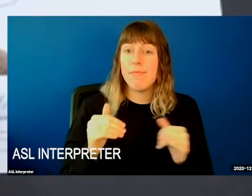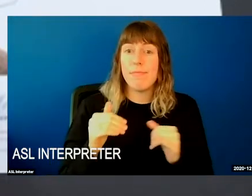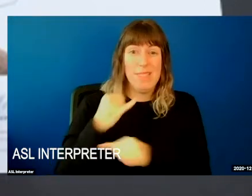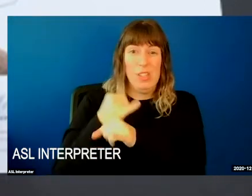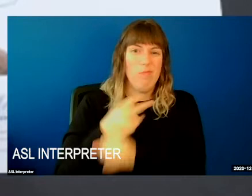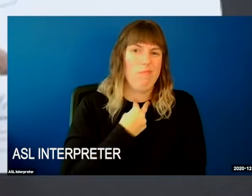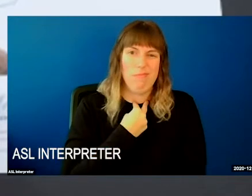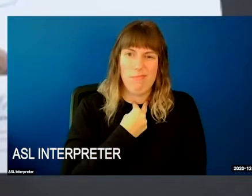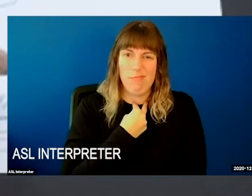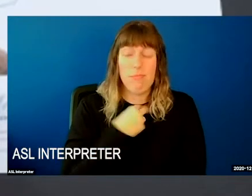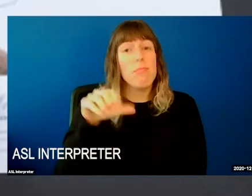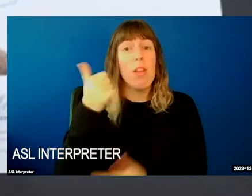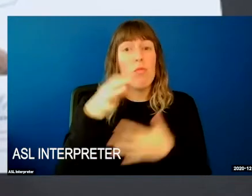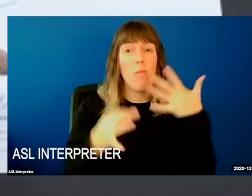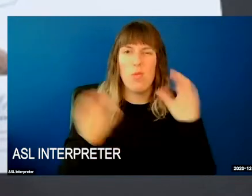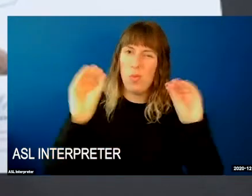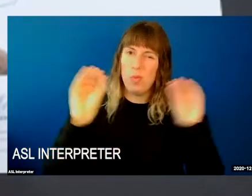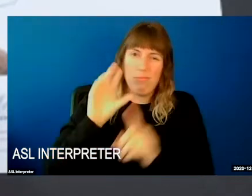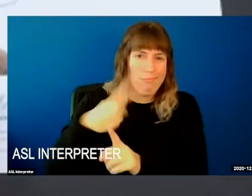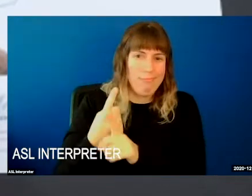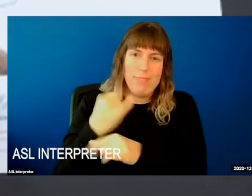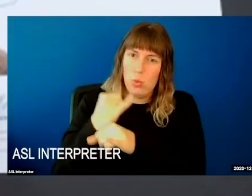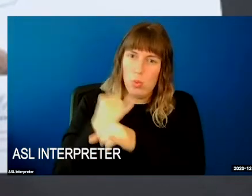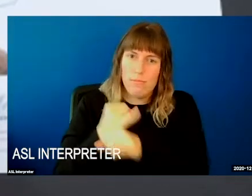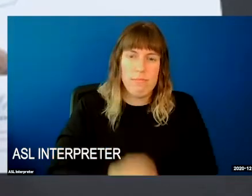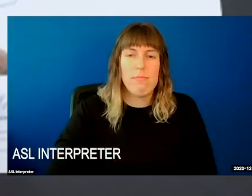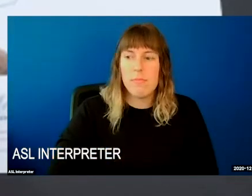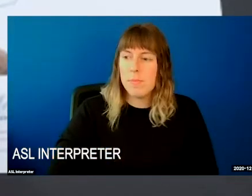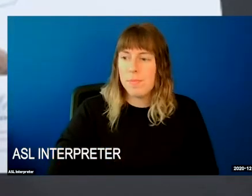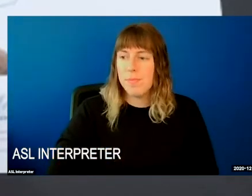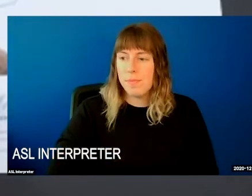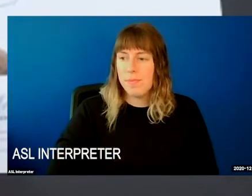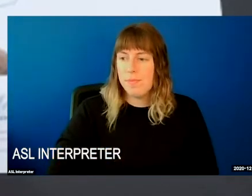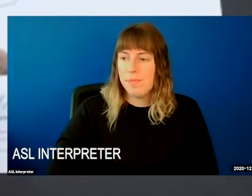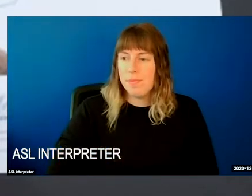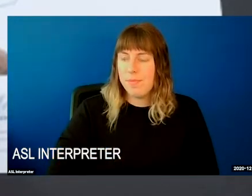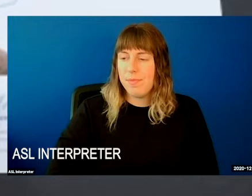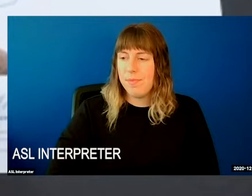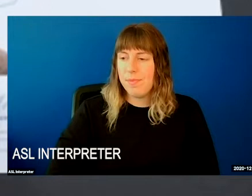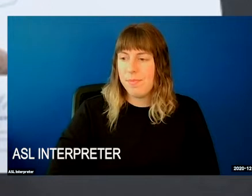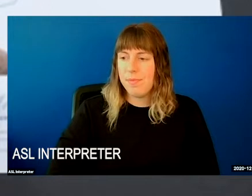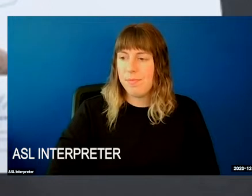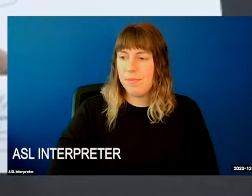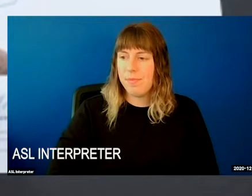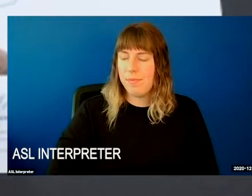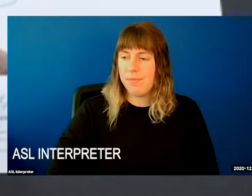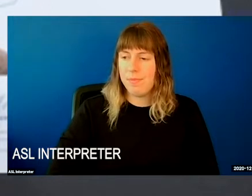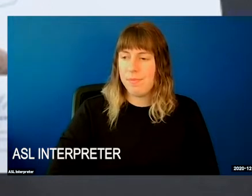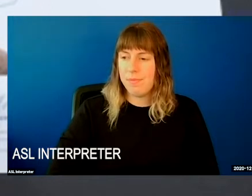quand tu atterris en institution, c'est extrêmement difficile de sortir de là. Souvent, c'est la destination finale pour plusieurs.